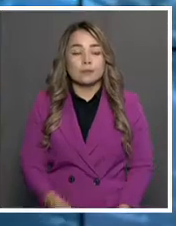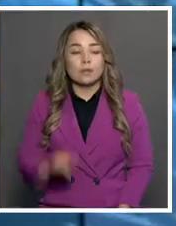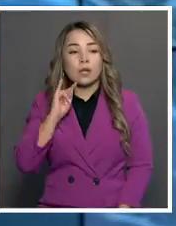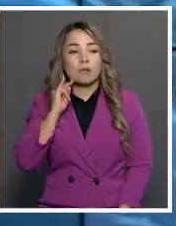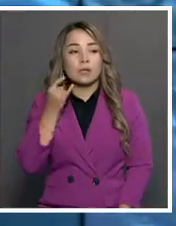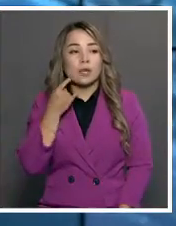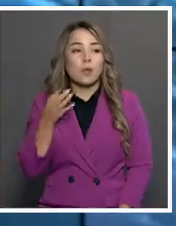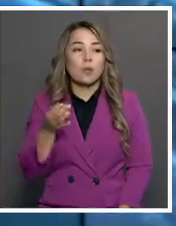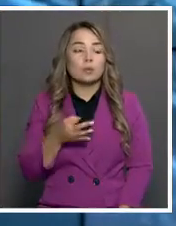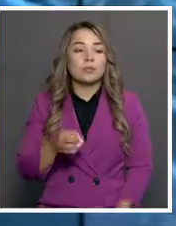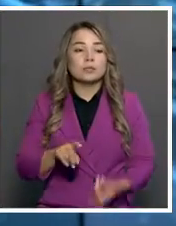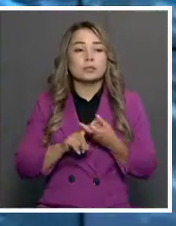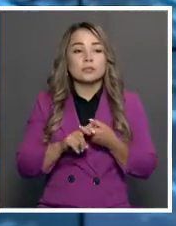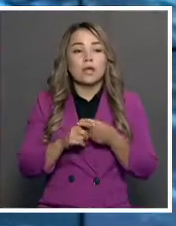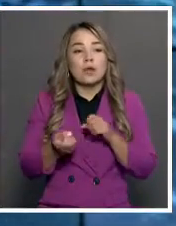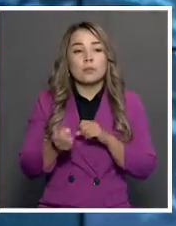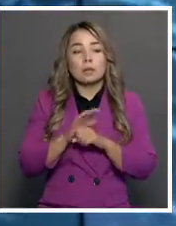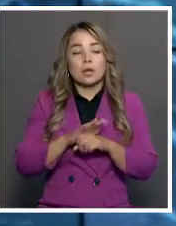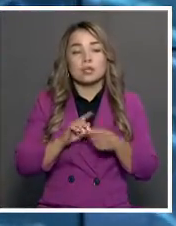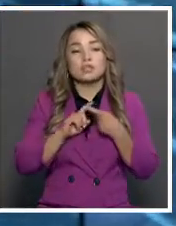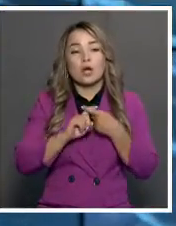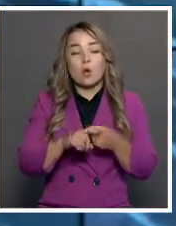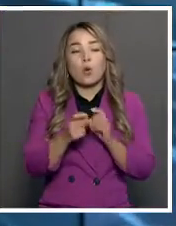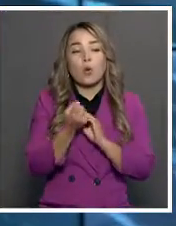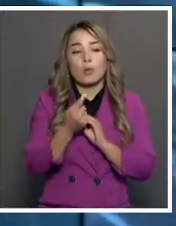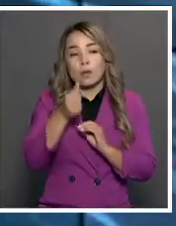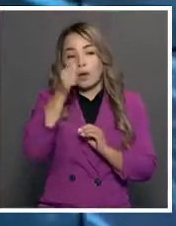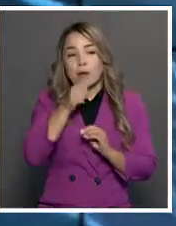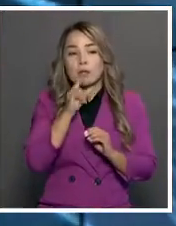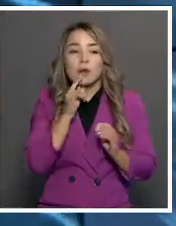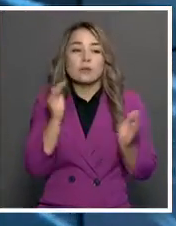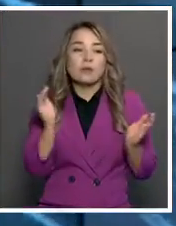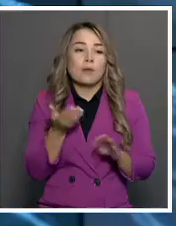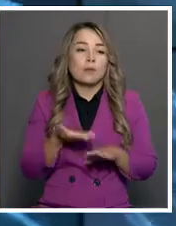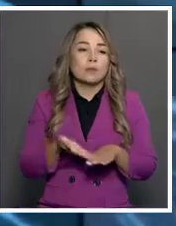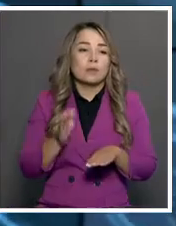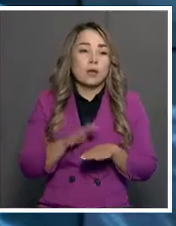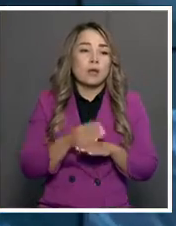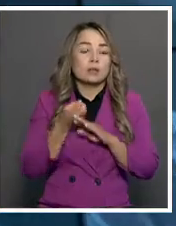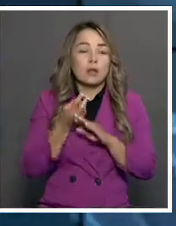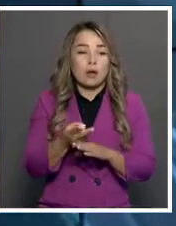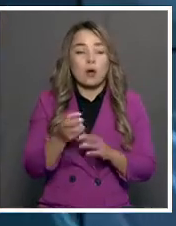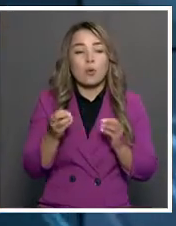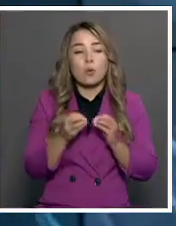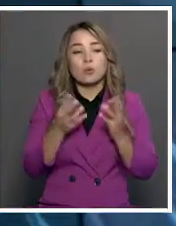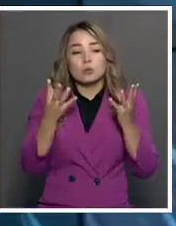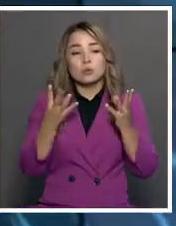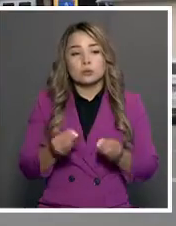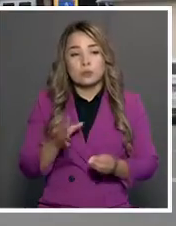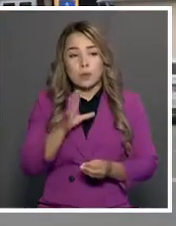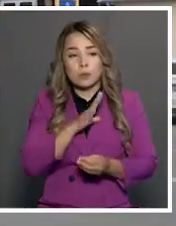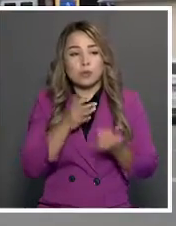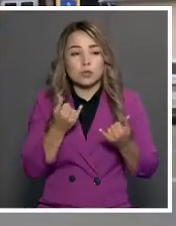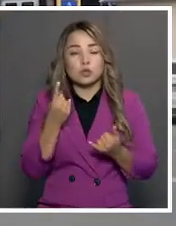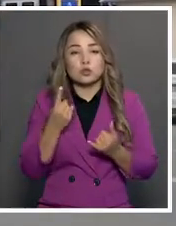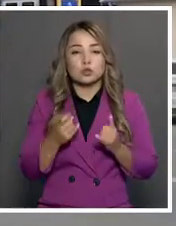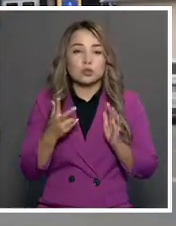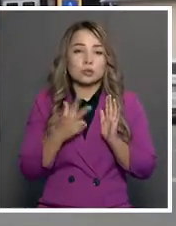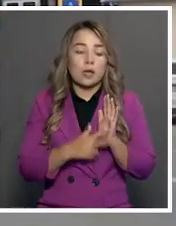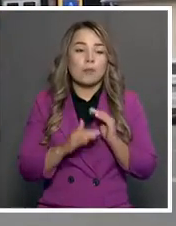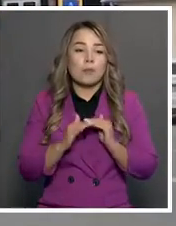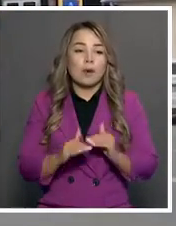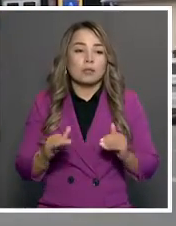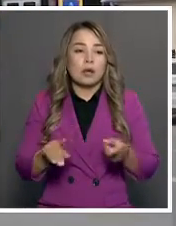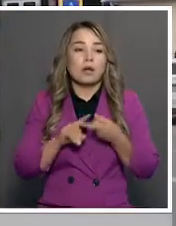Павлодар облысында коронавирус жұқтырған 11 айлық сәбидің жансақтау бөлімінде жатқанына 10 тәуліктен асты. Аймақ бойынша 180 бала індетке